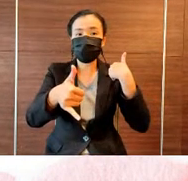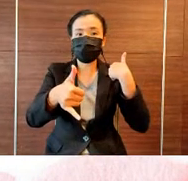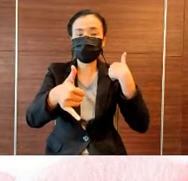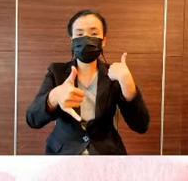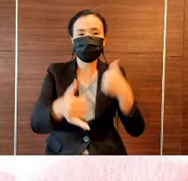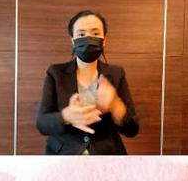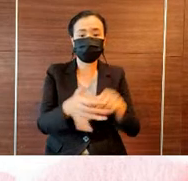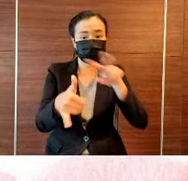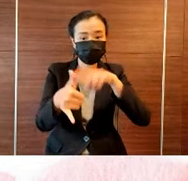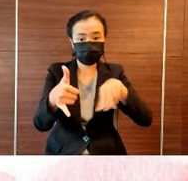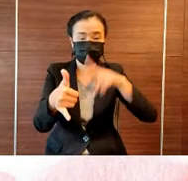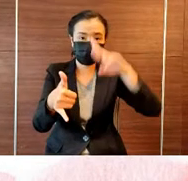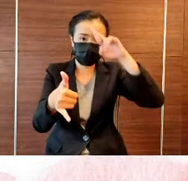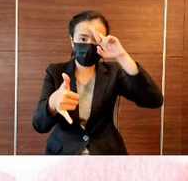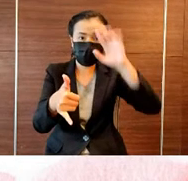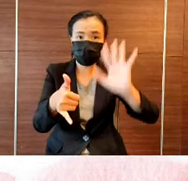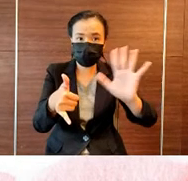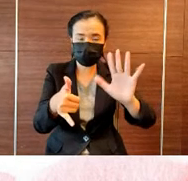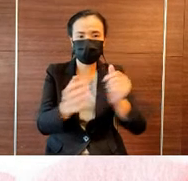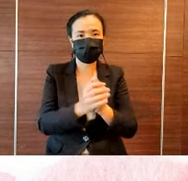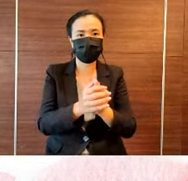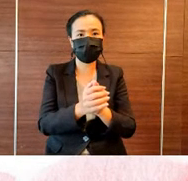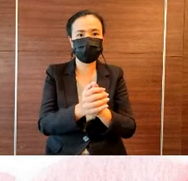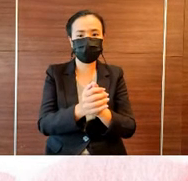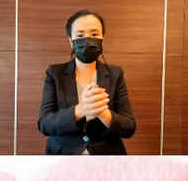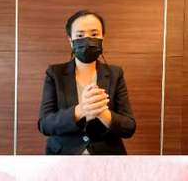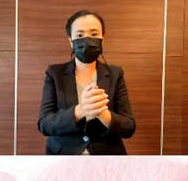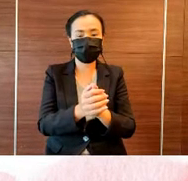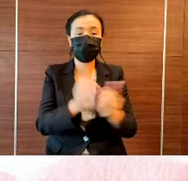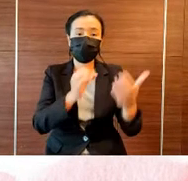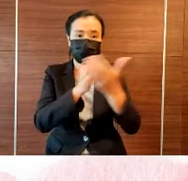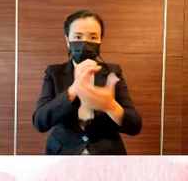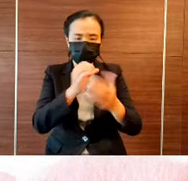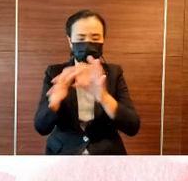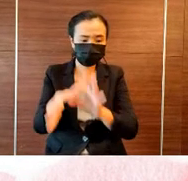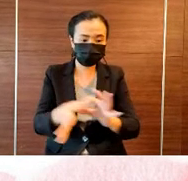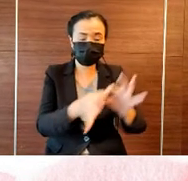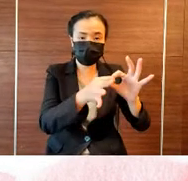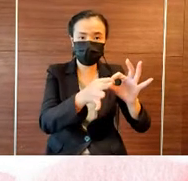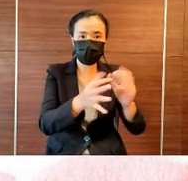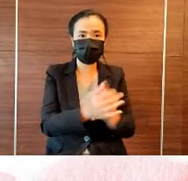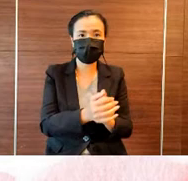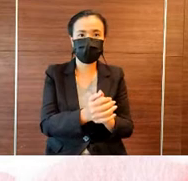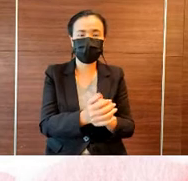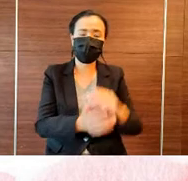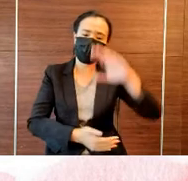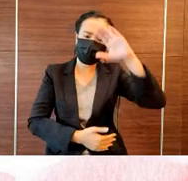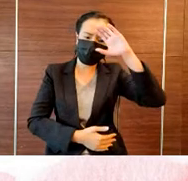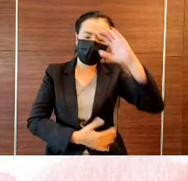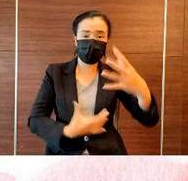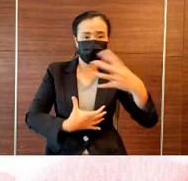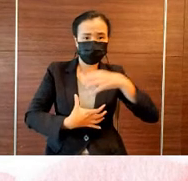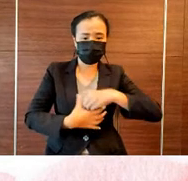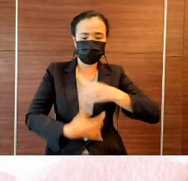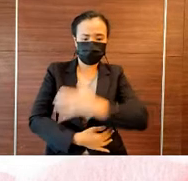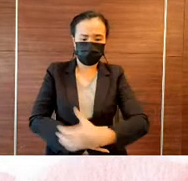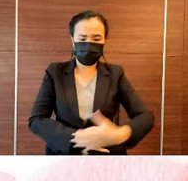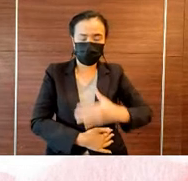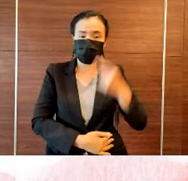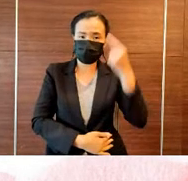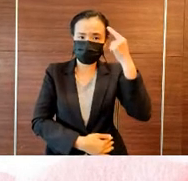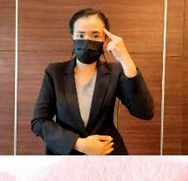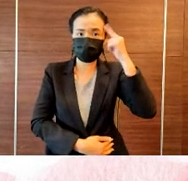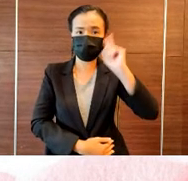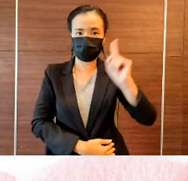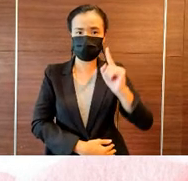ม่ใช่คัดกรองโรคอย่างเดียวนะมันสัมพันธ์กับเรื่องของภาวะเสพติดนะคะมันสัมพันธ์กับภาวะโรคอื่นๆที่อาจจะเกิดขึ้นเราต้องคิดเรื่อง